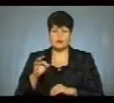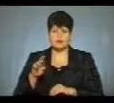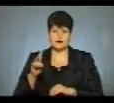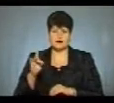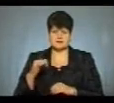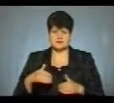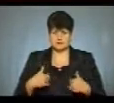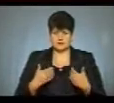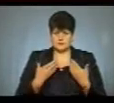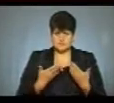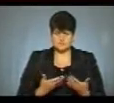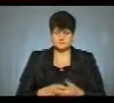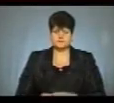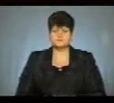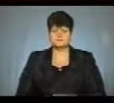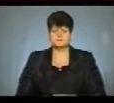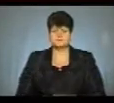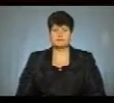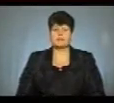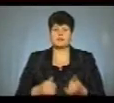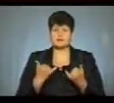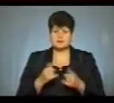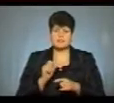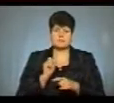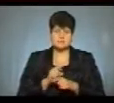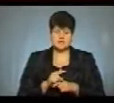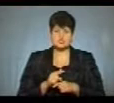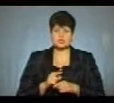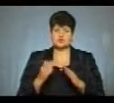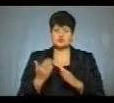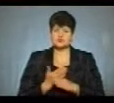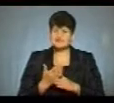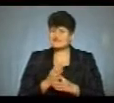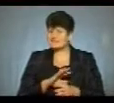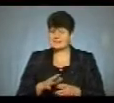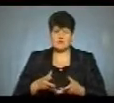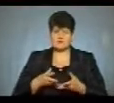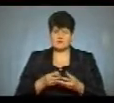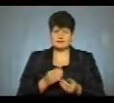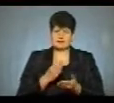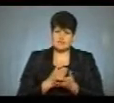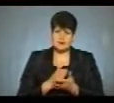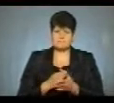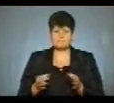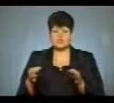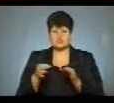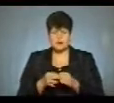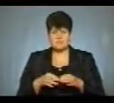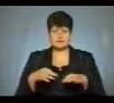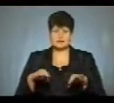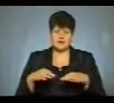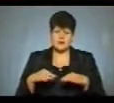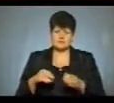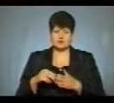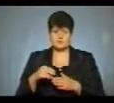Вітаю вас. Вітаю. Відтепер на призначення житлової субсидії не впливатиме наявність причепа, транспортні засоби,